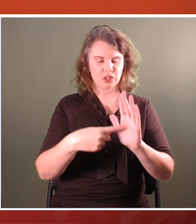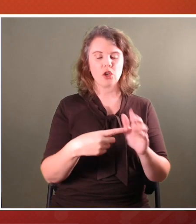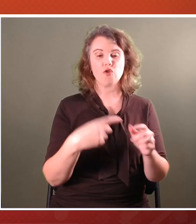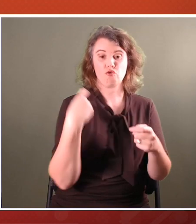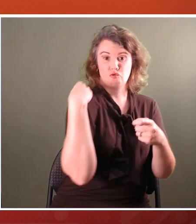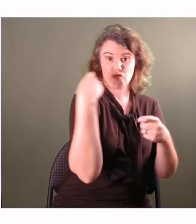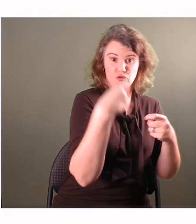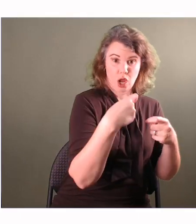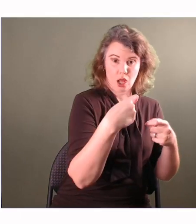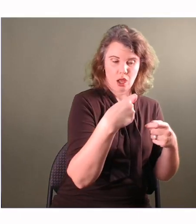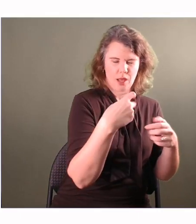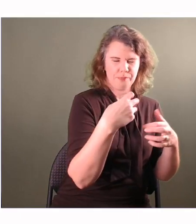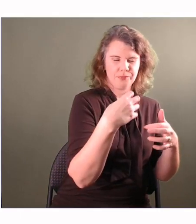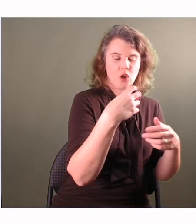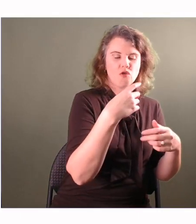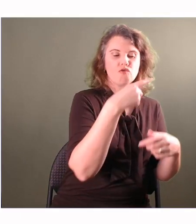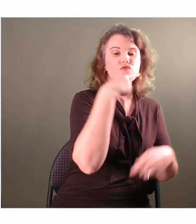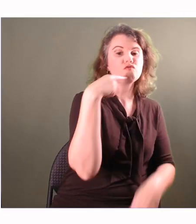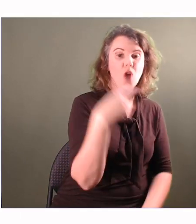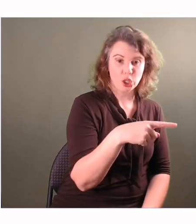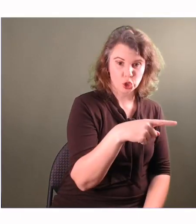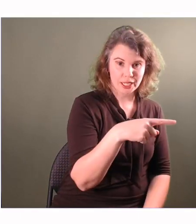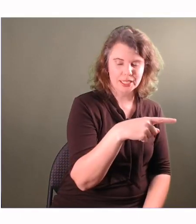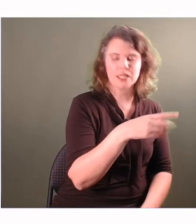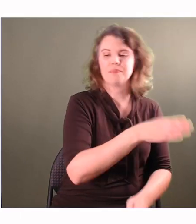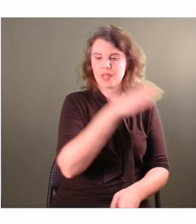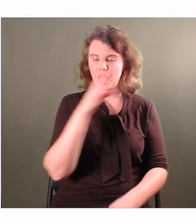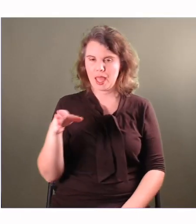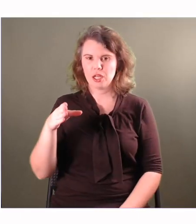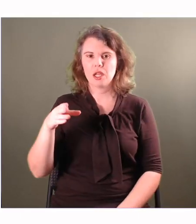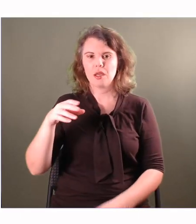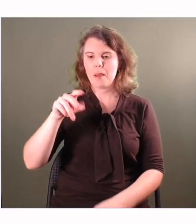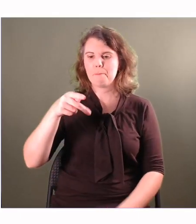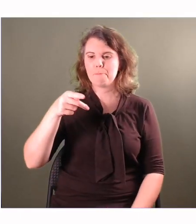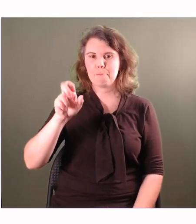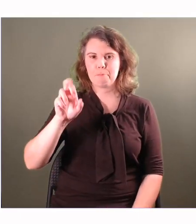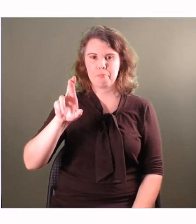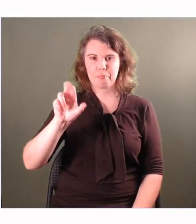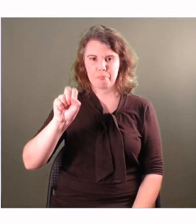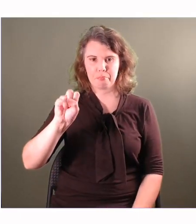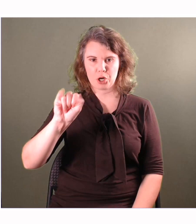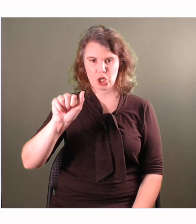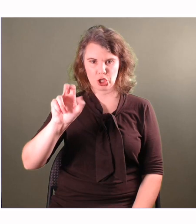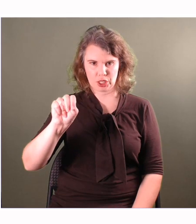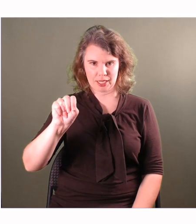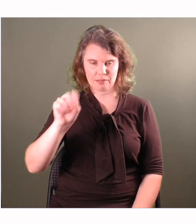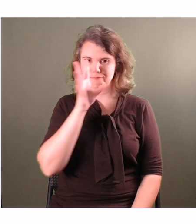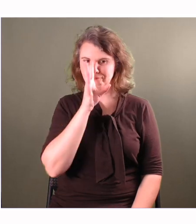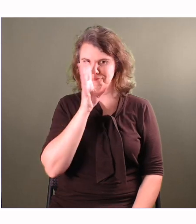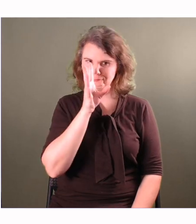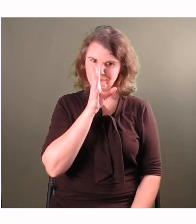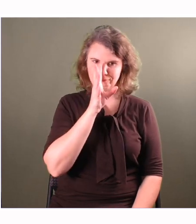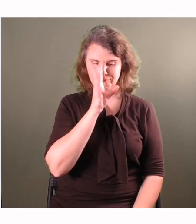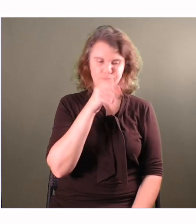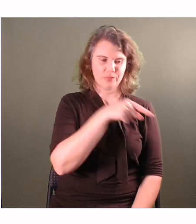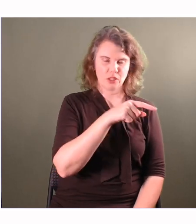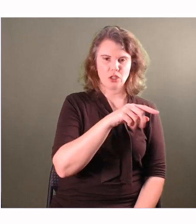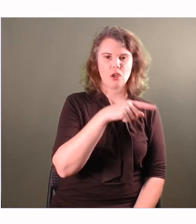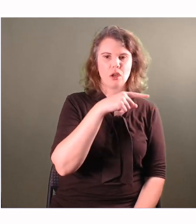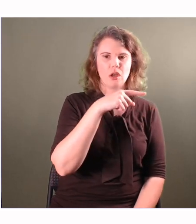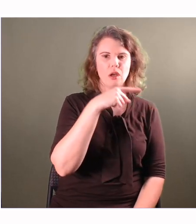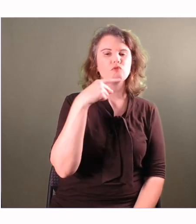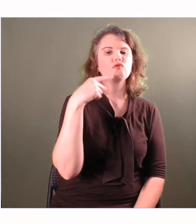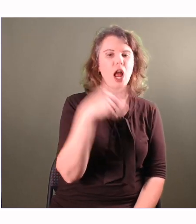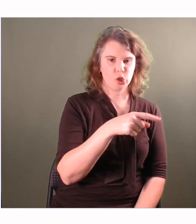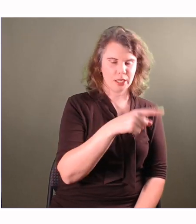Russian, and the second is Persian. So here we go. This is Russian. Произведения Баха звучат совершенно по-другому, чем произведения